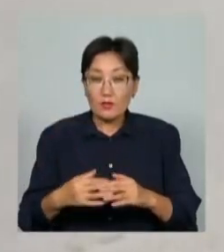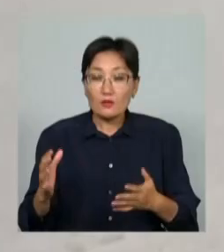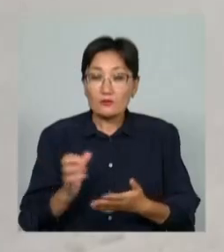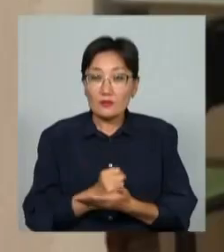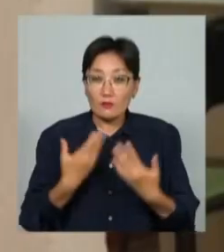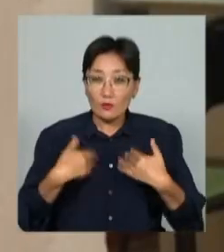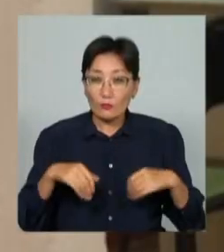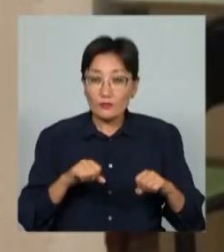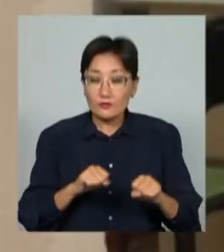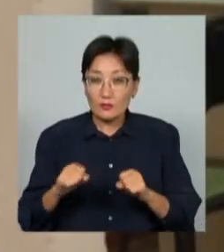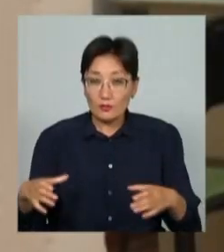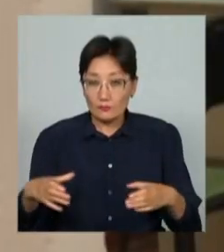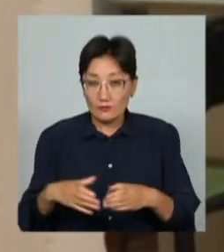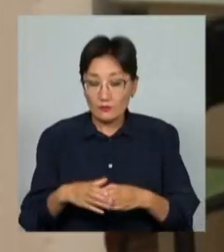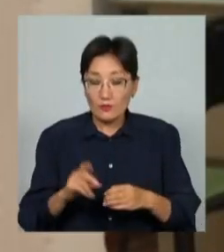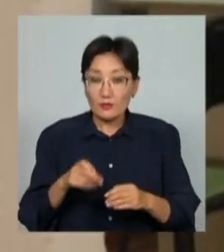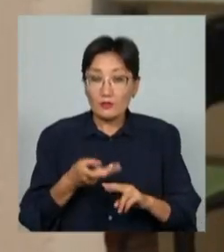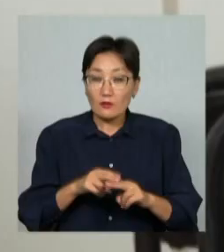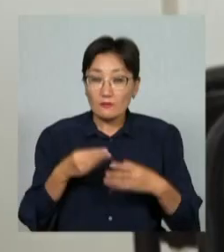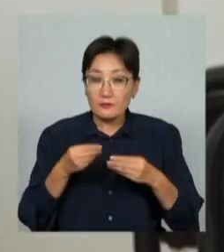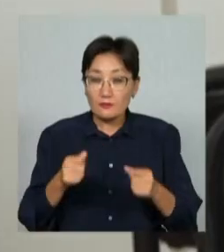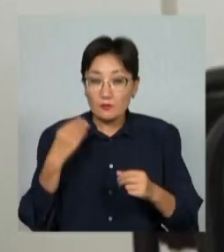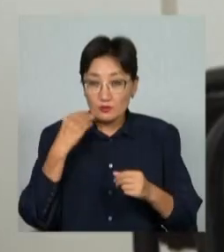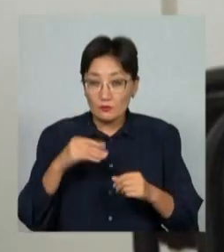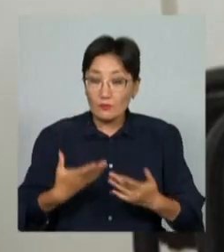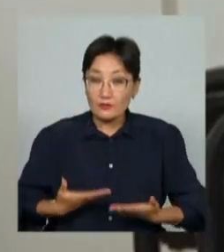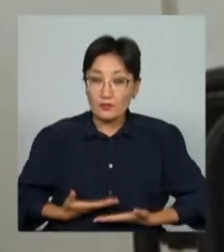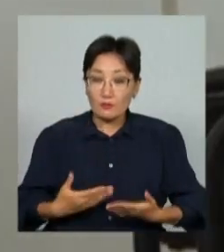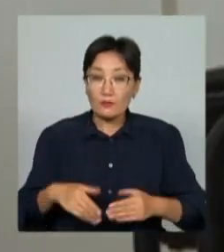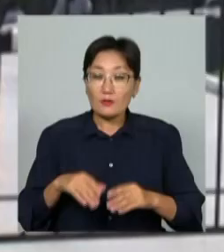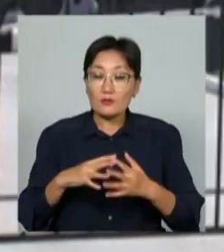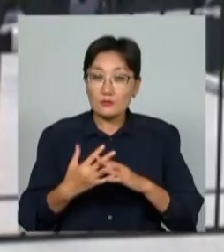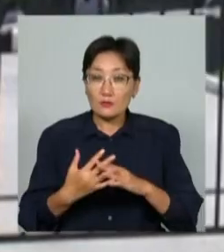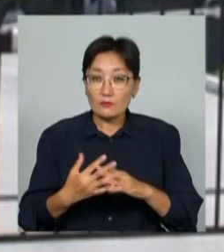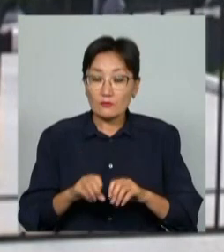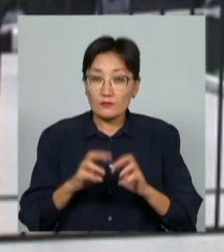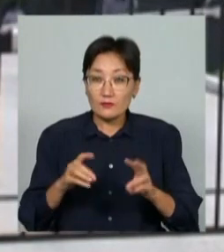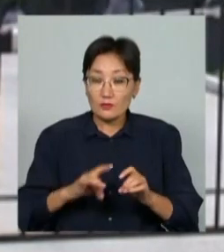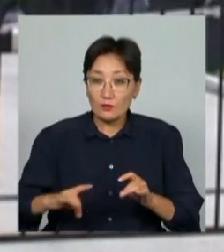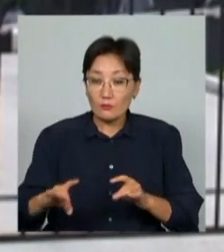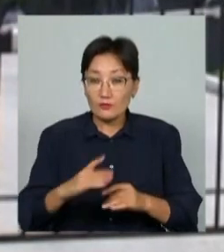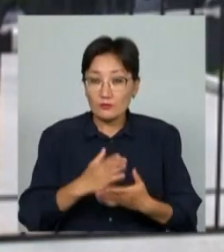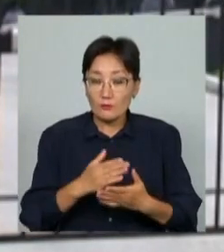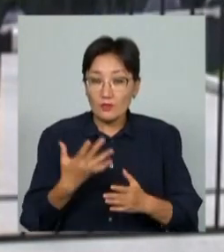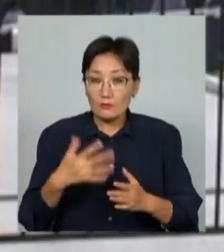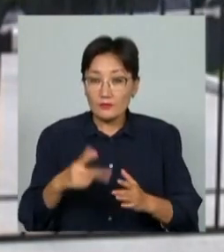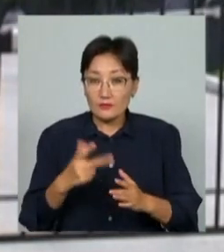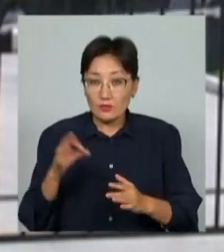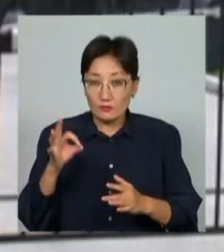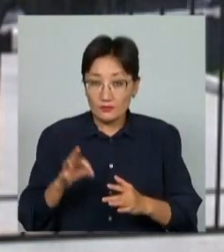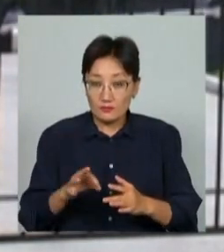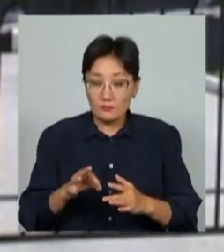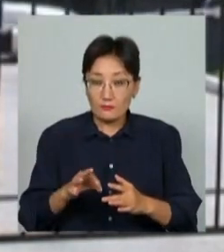добились коллективного иммунитета. Как это повлияло на качество жизни на селе? Охват по району составляет